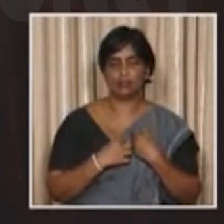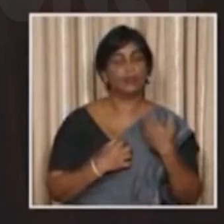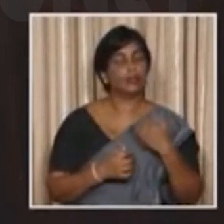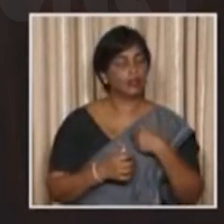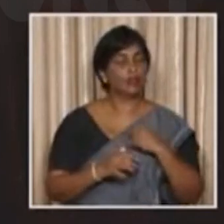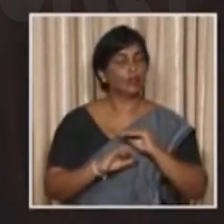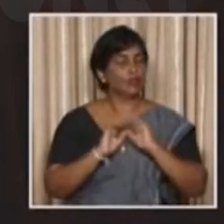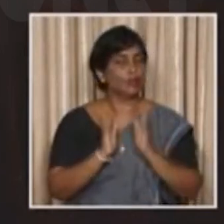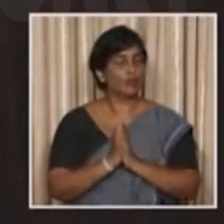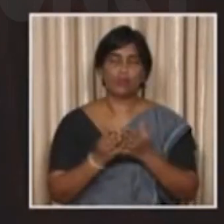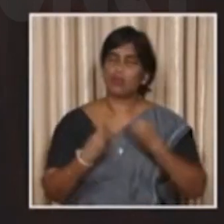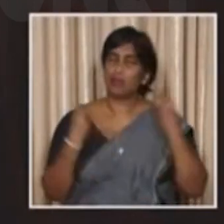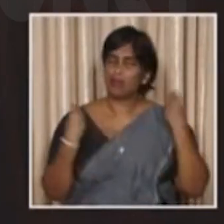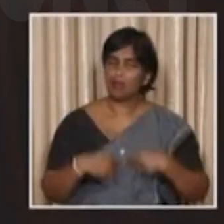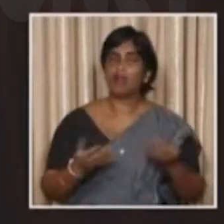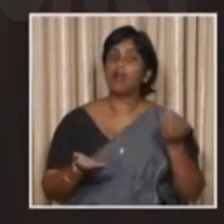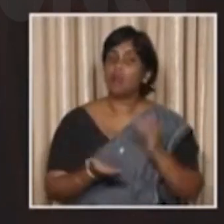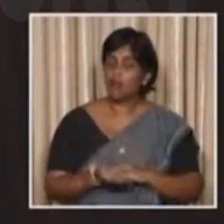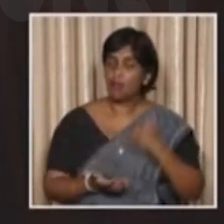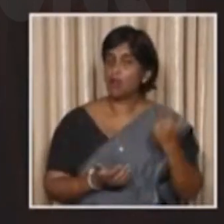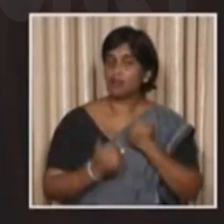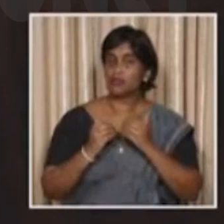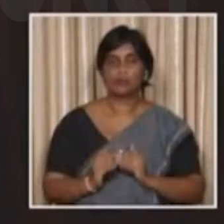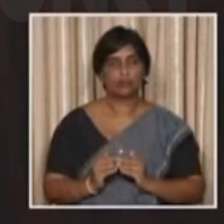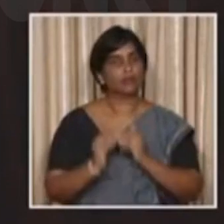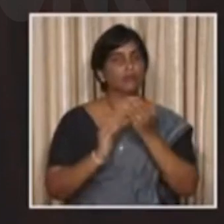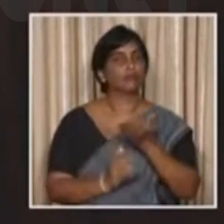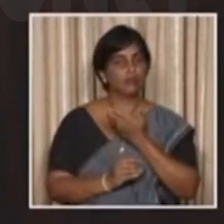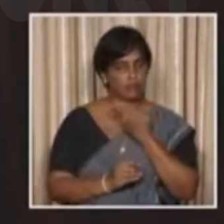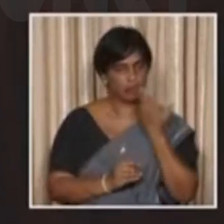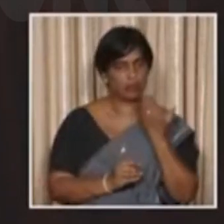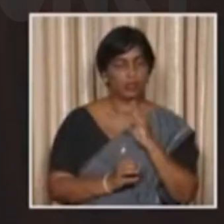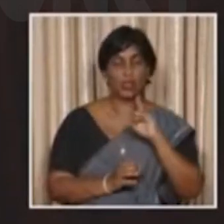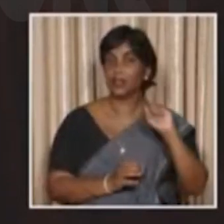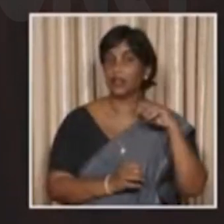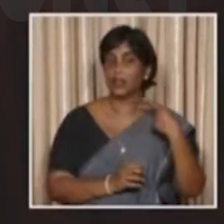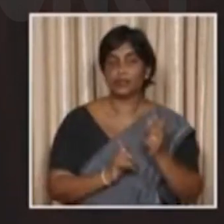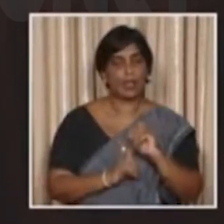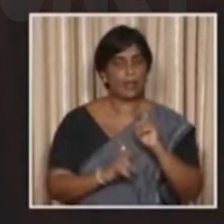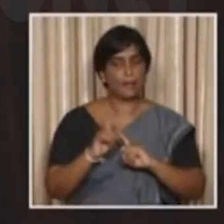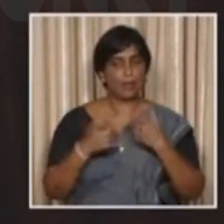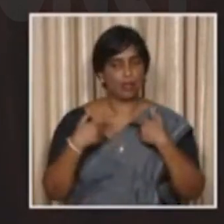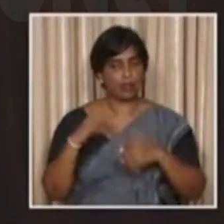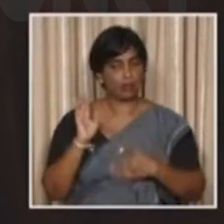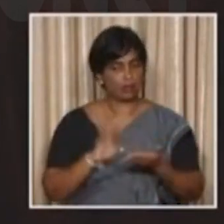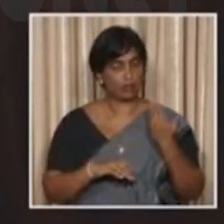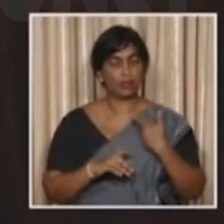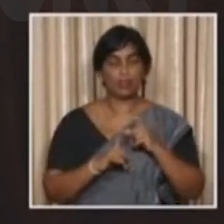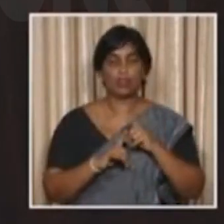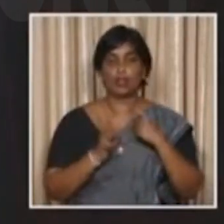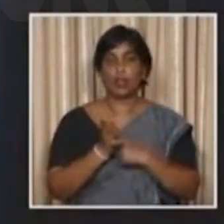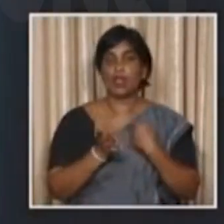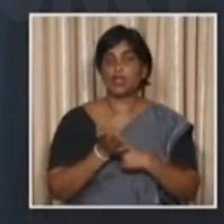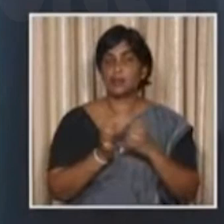අපිට මේ හැමදේම නැති වුණත් ආයේ දවසක අලුතින් පටන් ගන්න පුළුවන්කම තියෙනවා හෙට මේ පාර්ලිමේන්තුවෙන් මම පිට වුණත් මහාචාර්ය